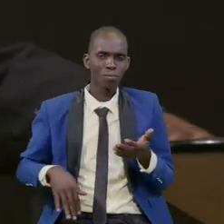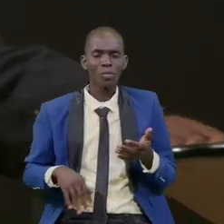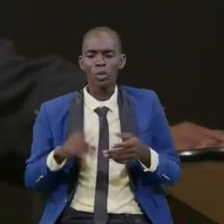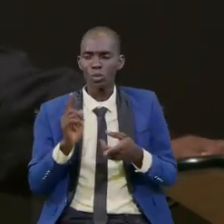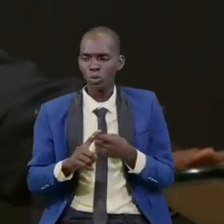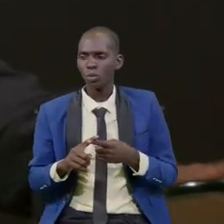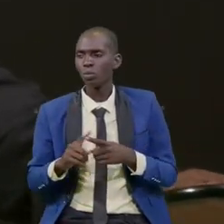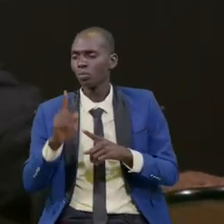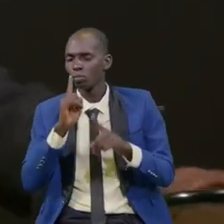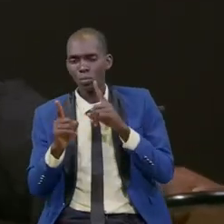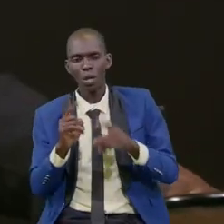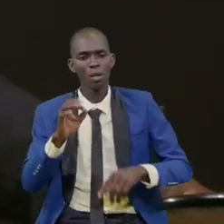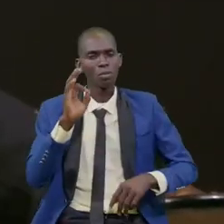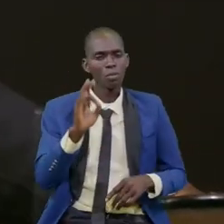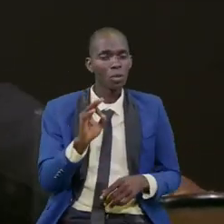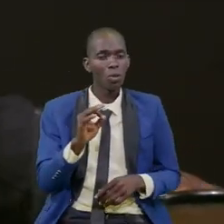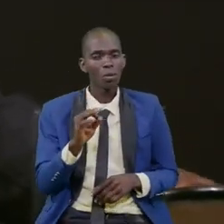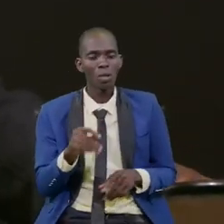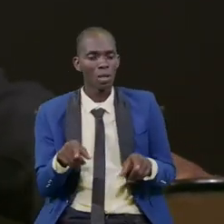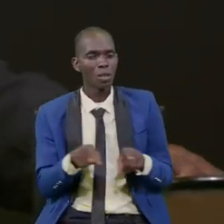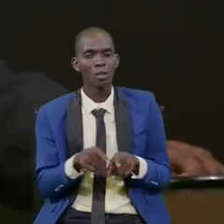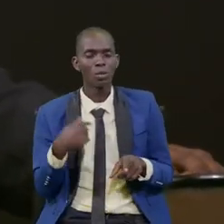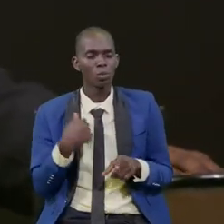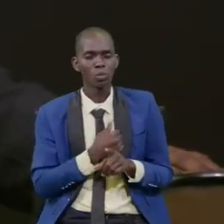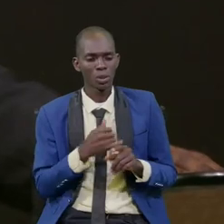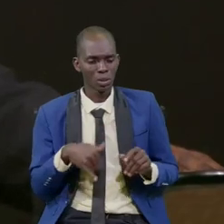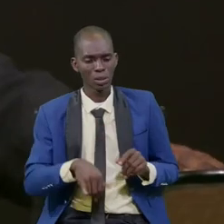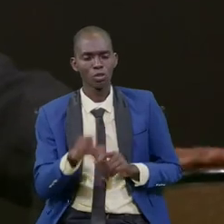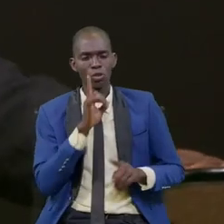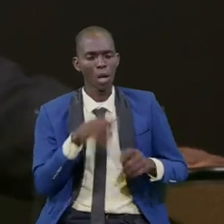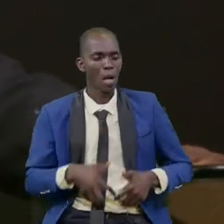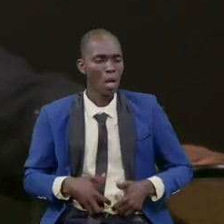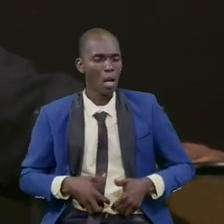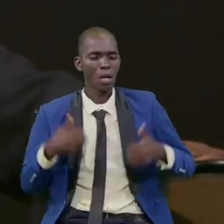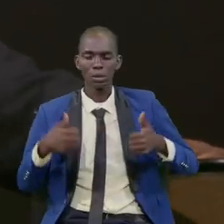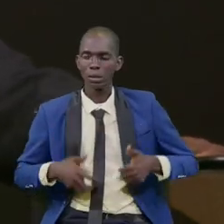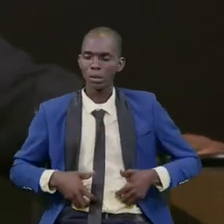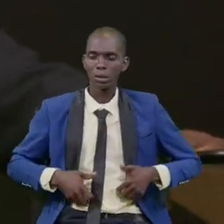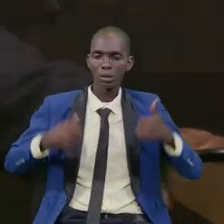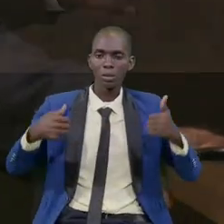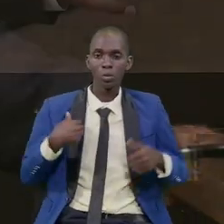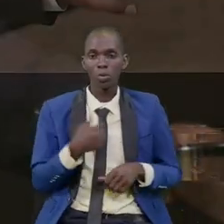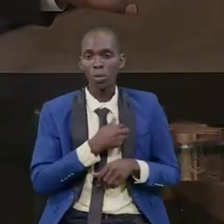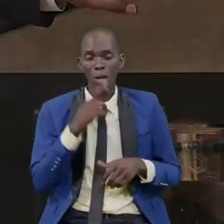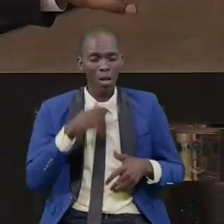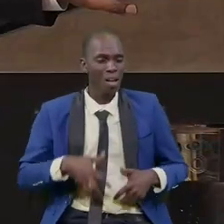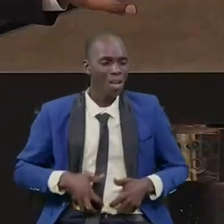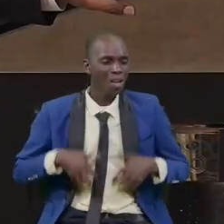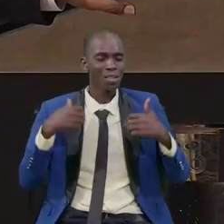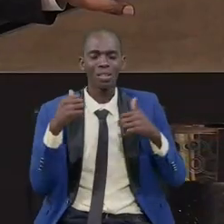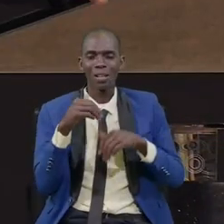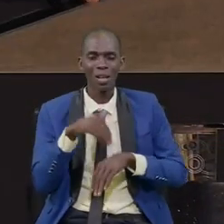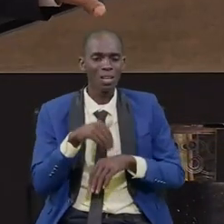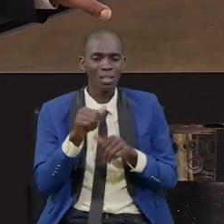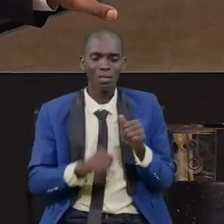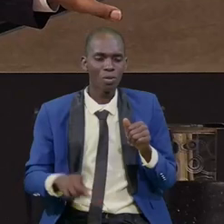On n'est pas qualifié de venir proclamer, prêcher. Lorsqu'on parle coléreusement, on se fâche contre tout le